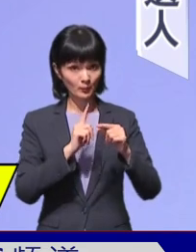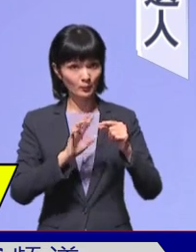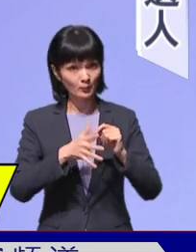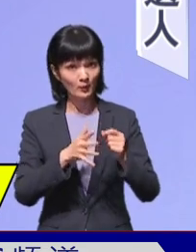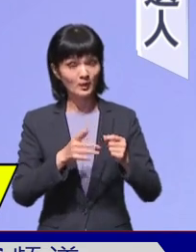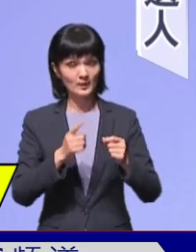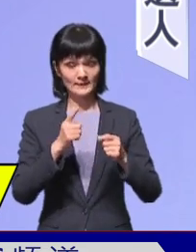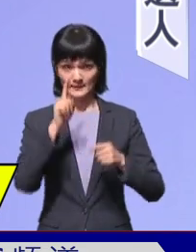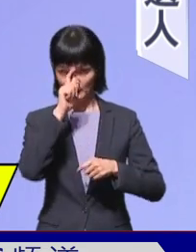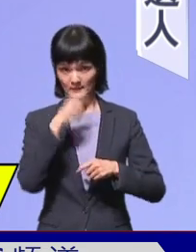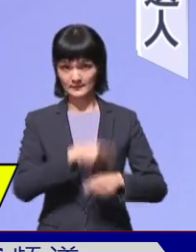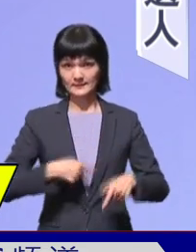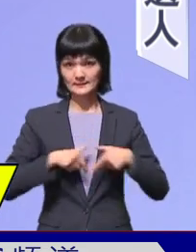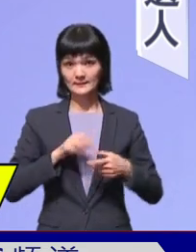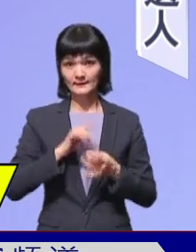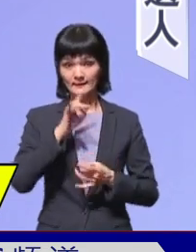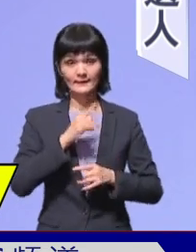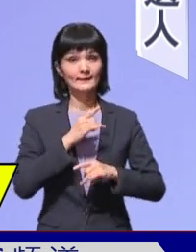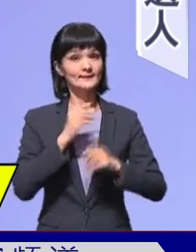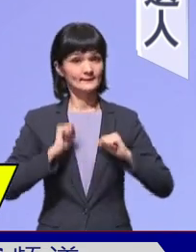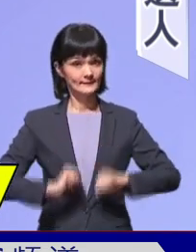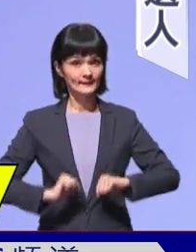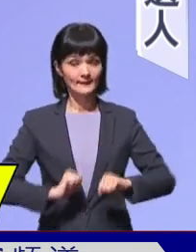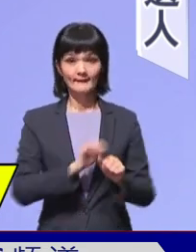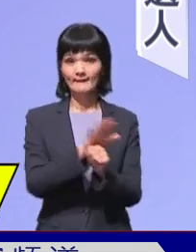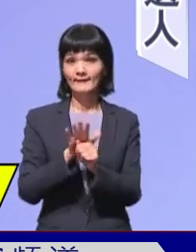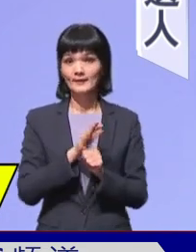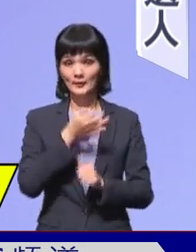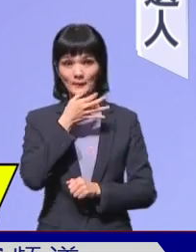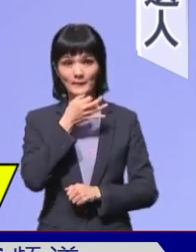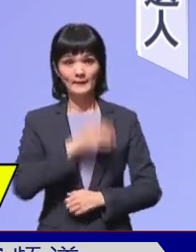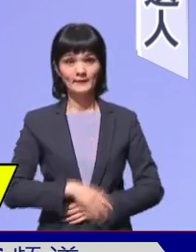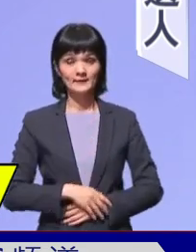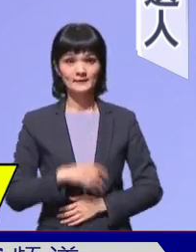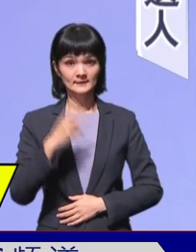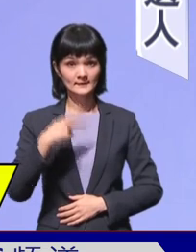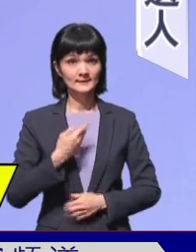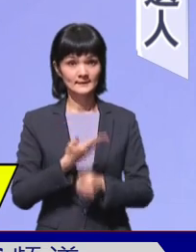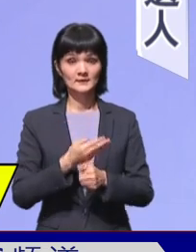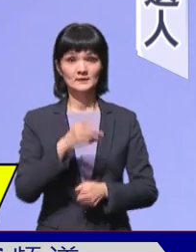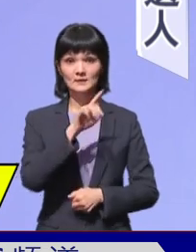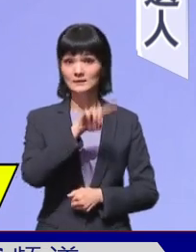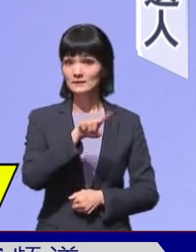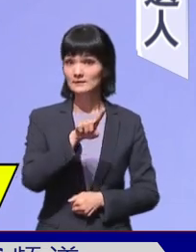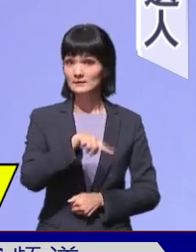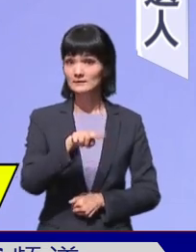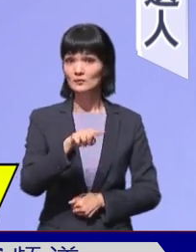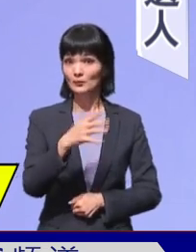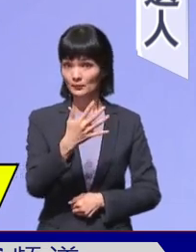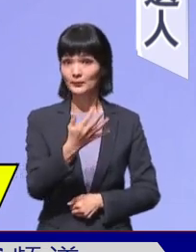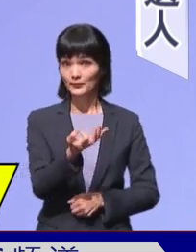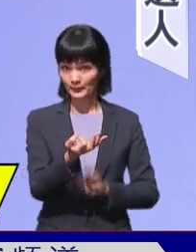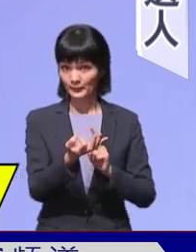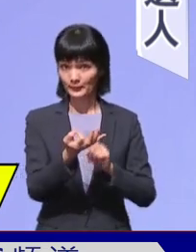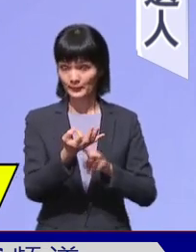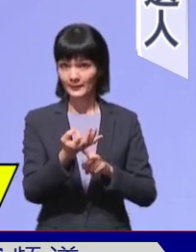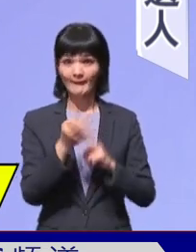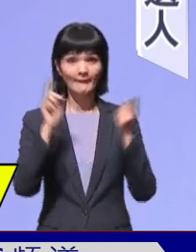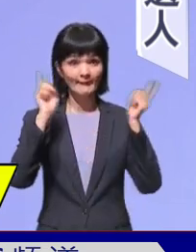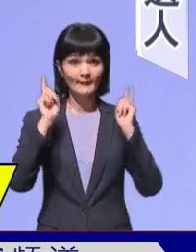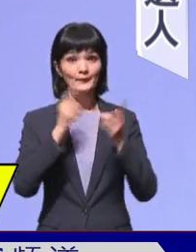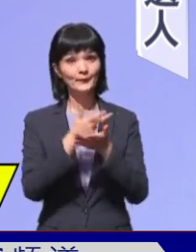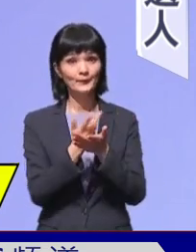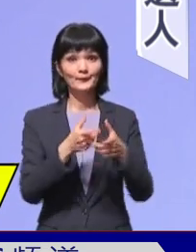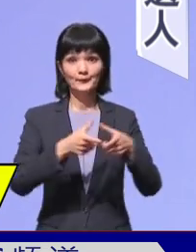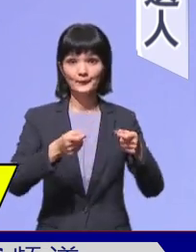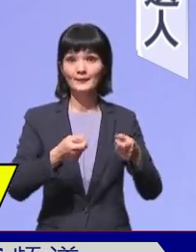心灵能够健康，打造一个爱儿的台北市。希望我也提供1500块的游券，能够